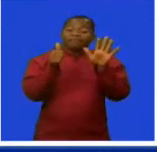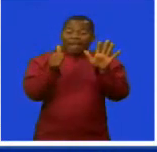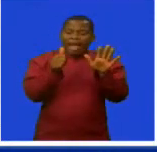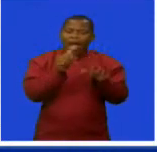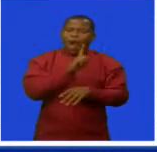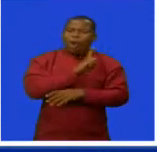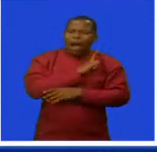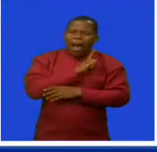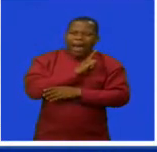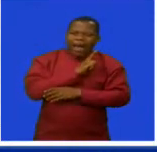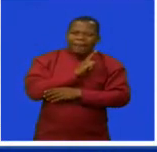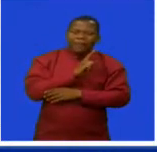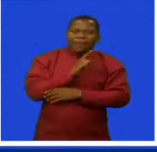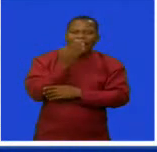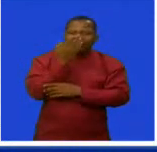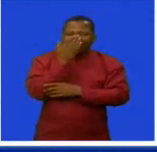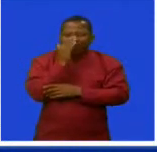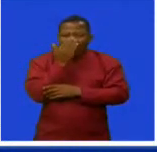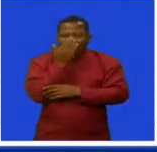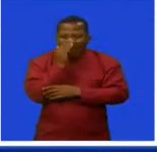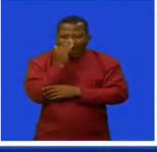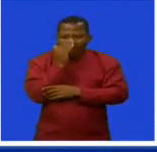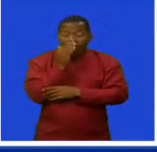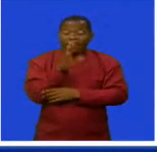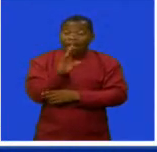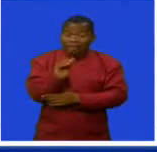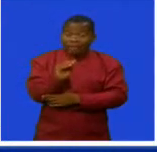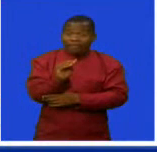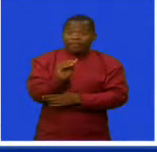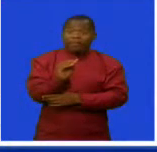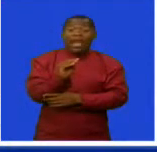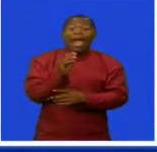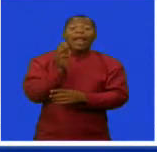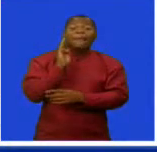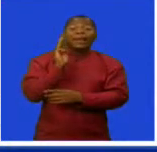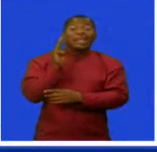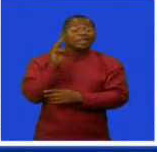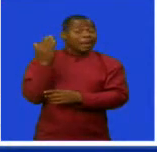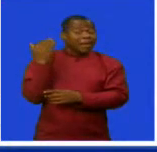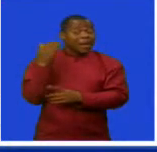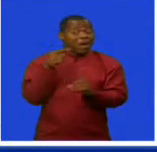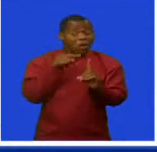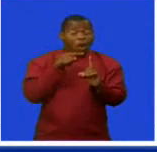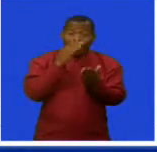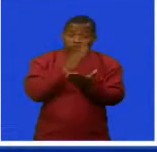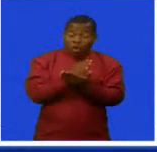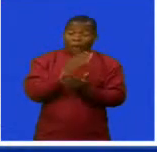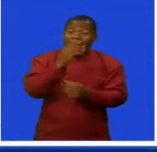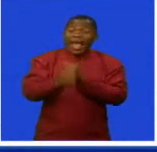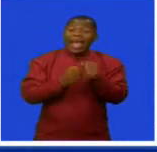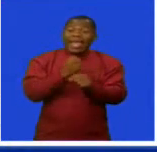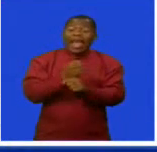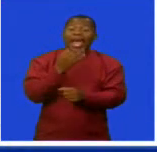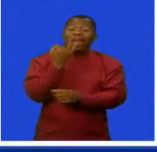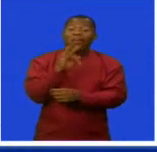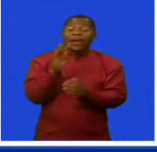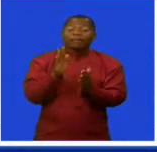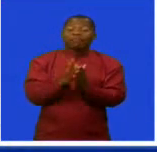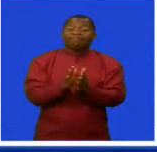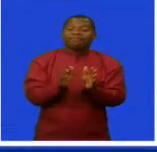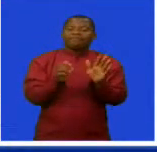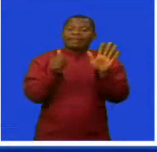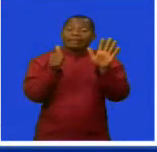Blatter wamiswa-ke ngeminyaka wa-2016 kulandzela ukuthi katholakale ukuthi wadlala-ke inzima lenkulu-ke